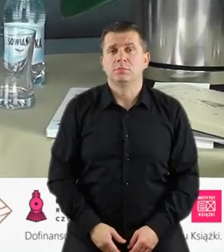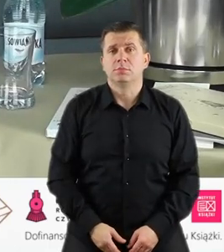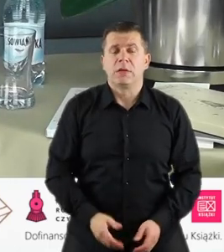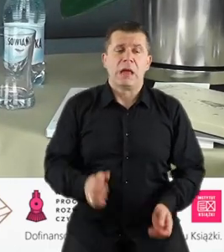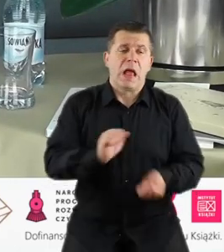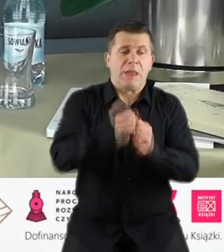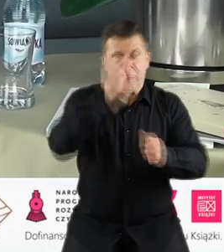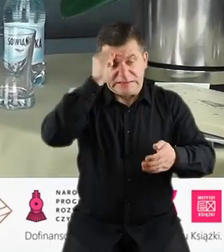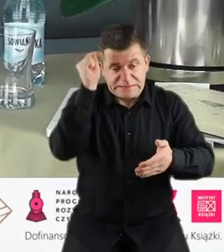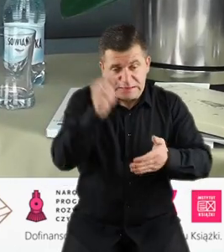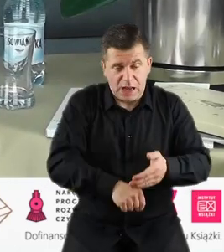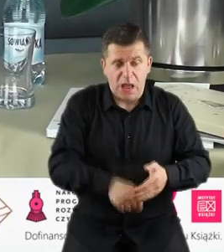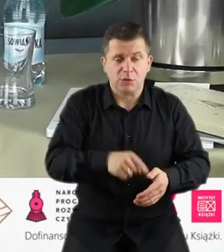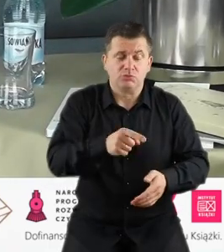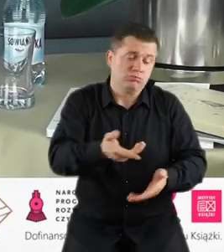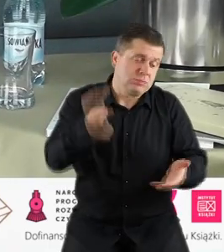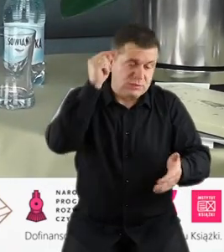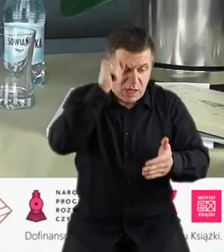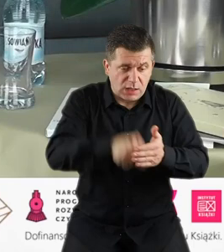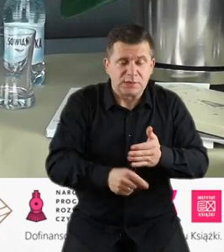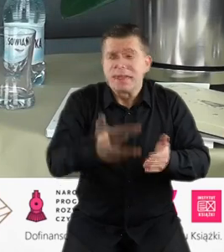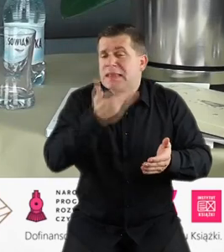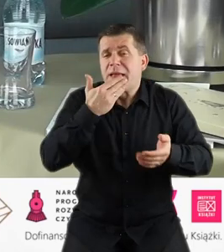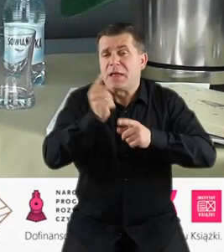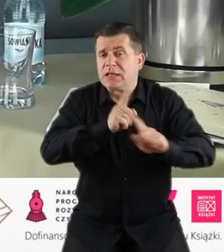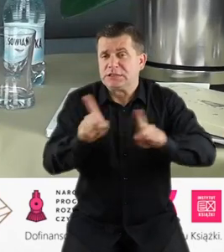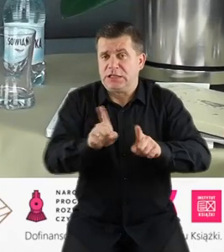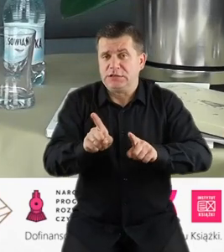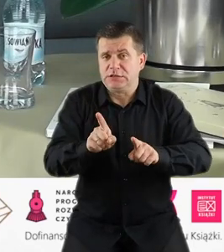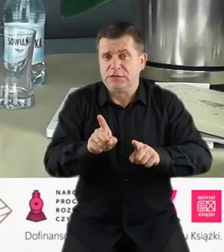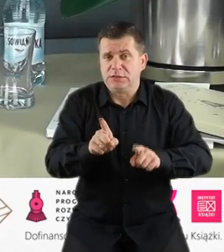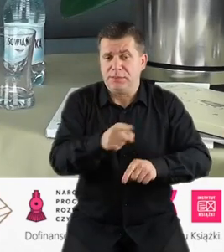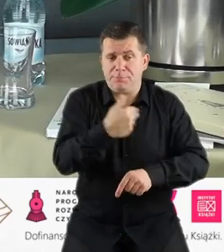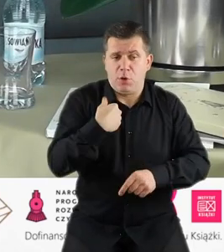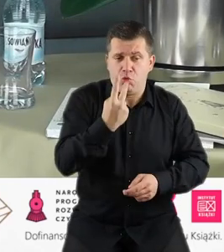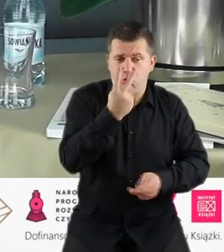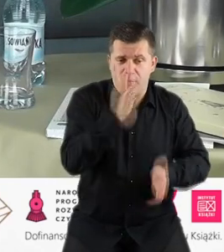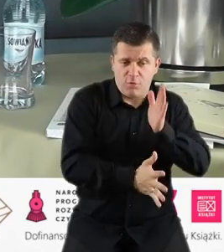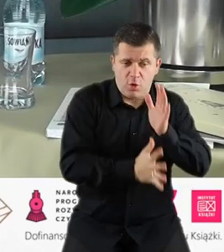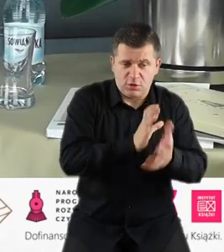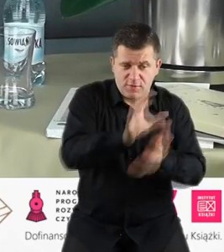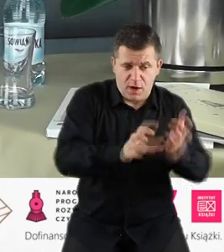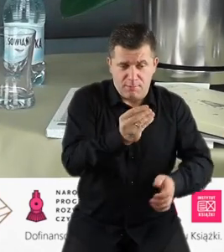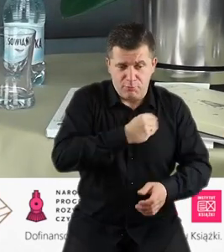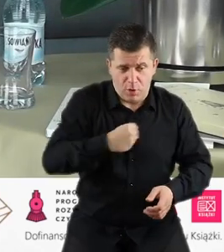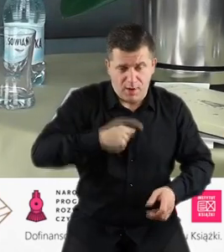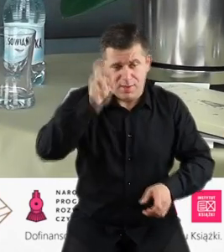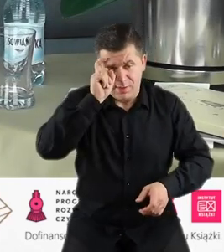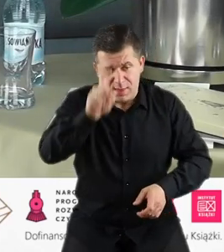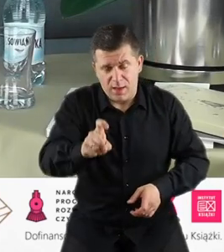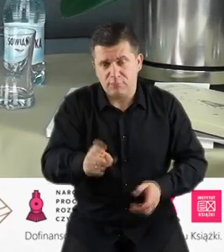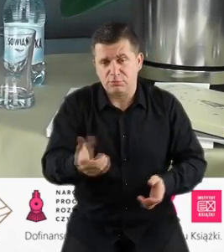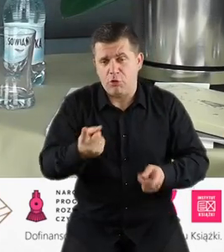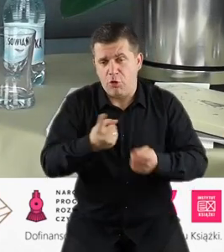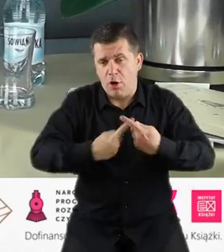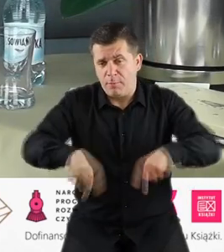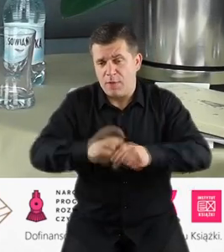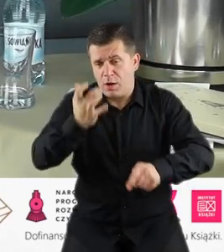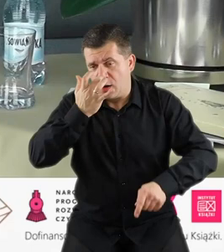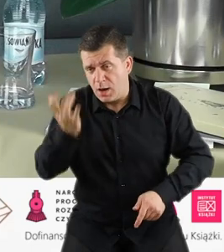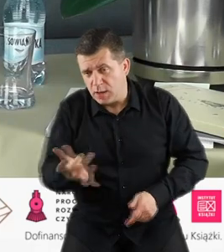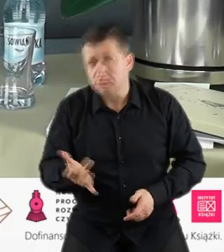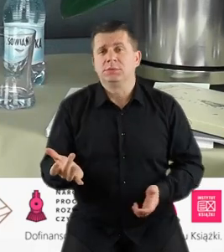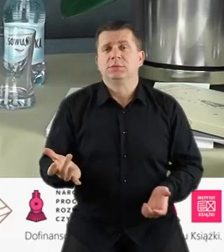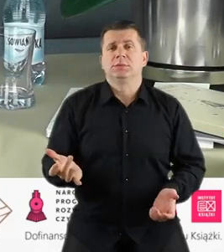Jeśli zdradził, to zdradził. I nie ma znaczenia, czy był w czasie II wojny światowej Polakiem, Niemcem, obywatelem